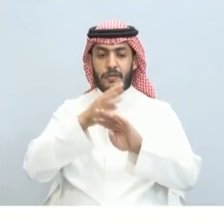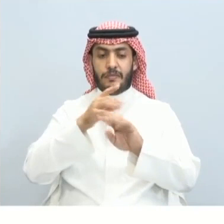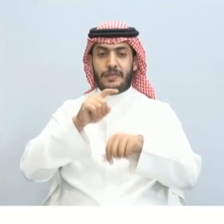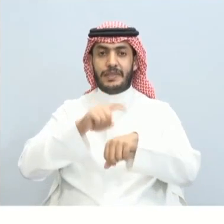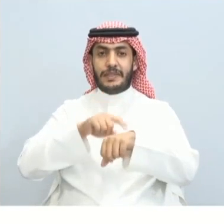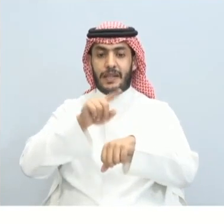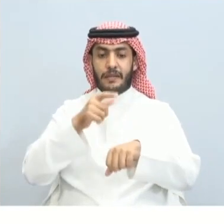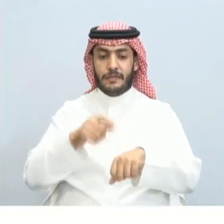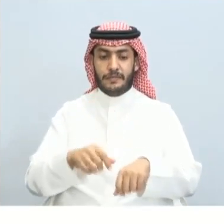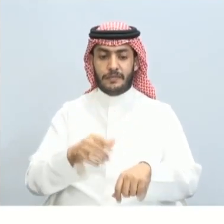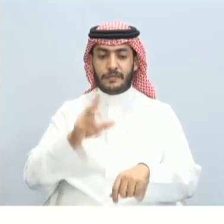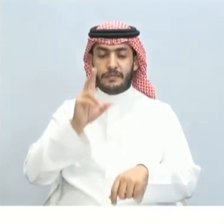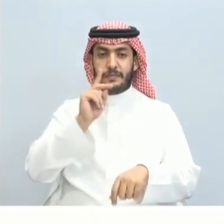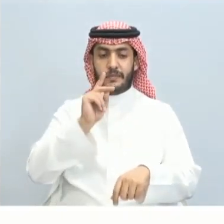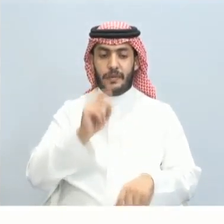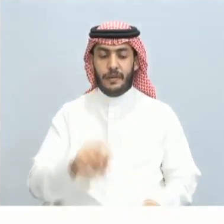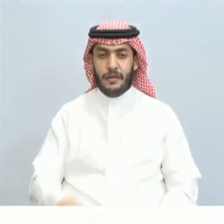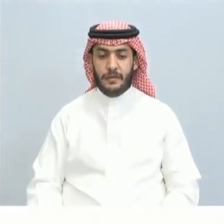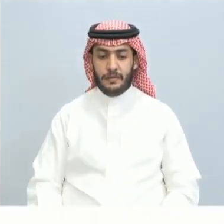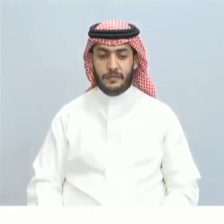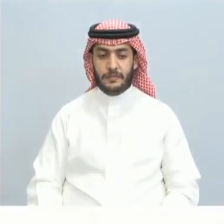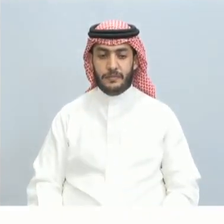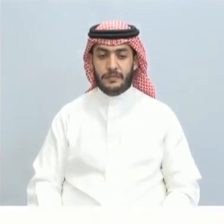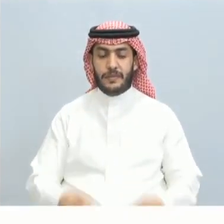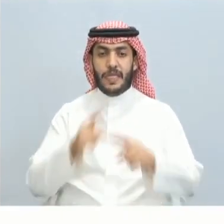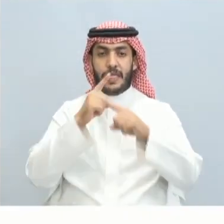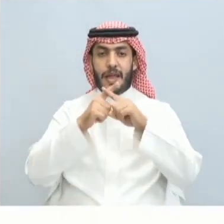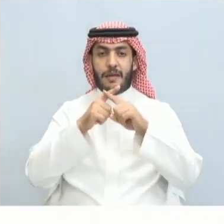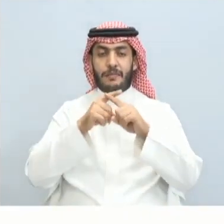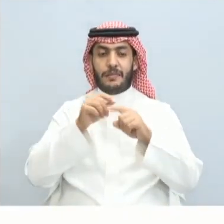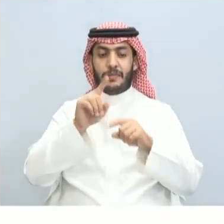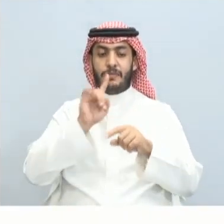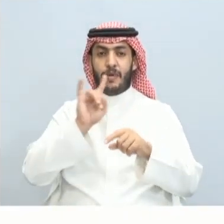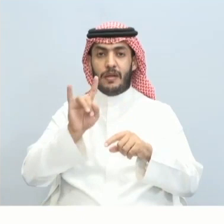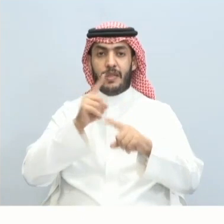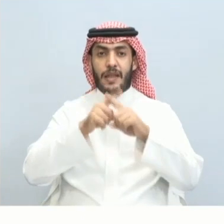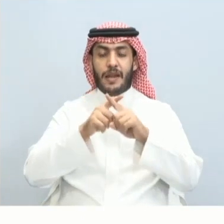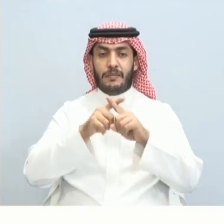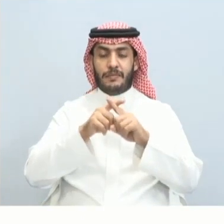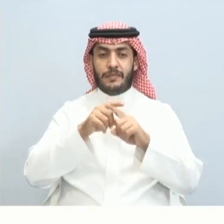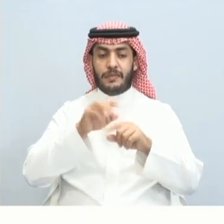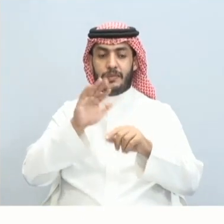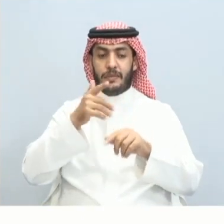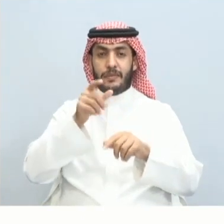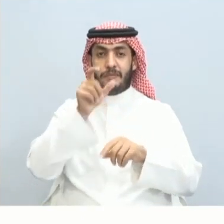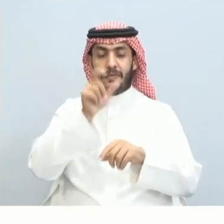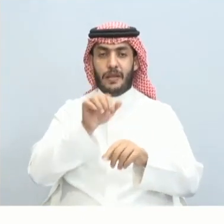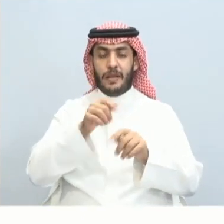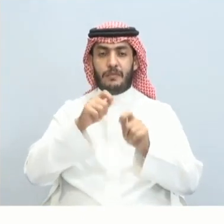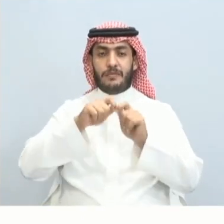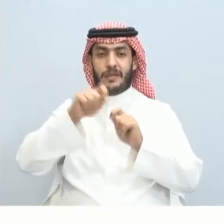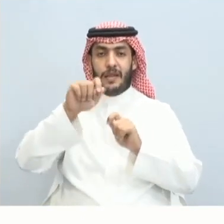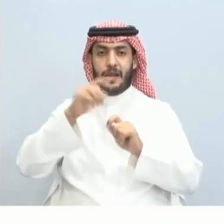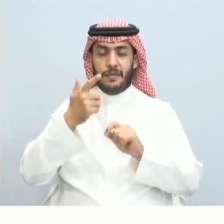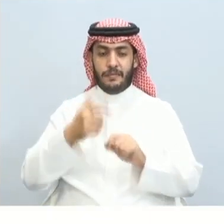الساعات والعمود الثاني هو ماذا هو حاصل ضرب معدل السرعه 110 في عدد الساعات والعمود الثالث هي